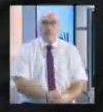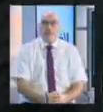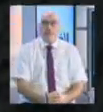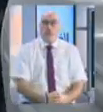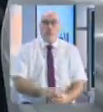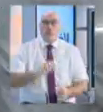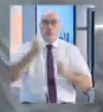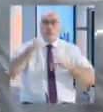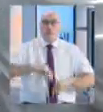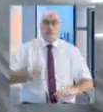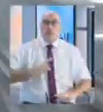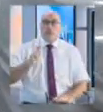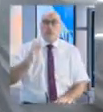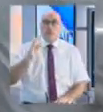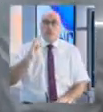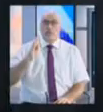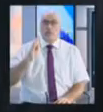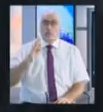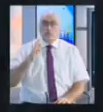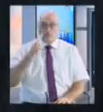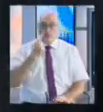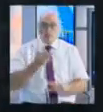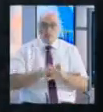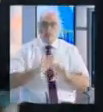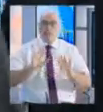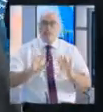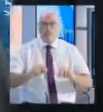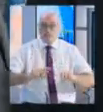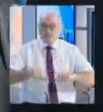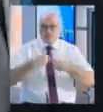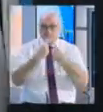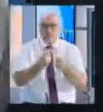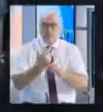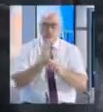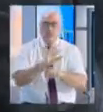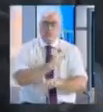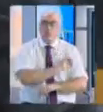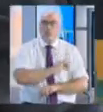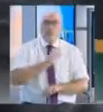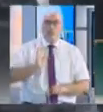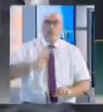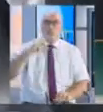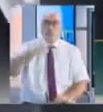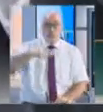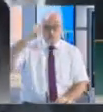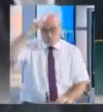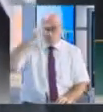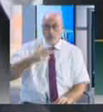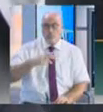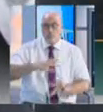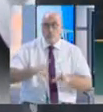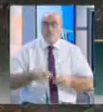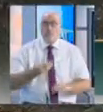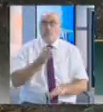أيمن بن عبد الرحمن وقف على الأضرار وبلغ تعازي السيد رئيس الجمهورية عبد المجيد تبون